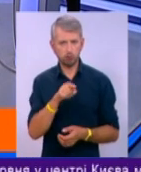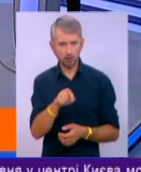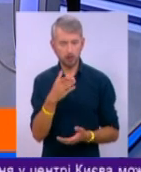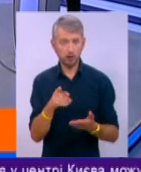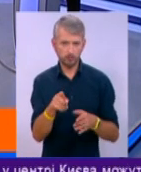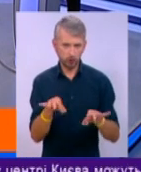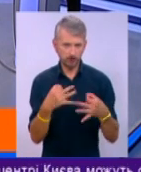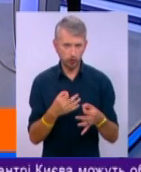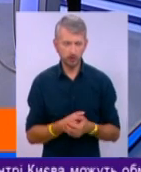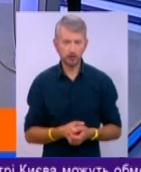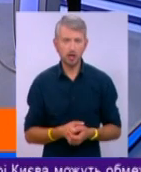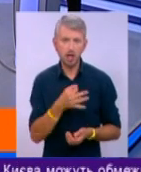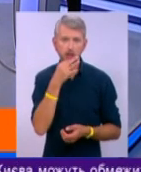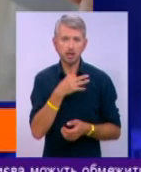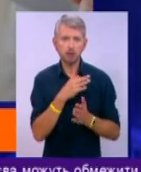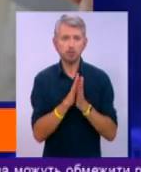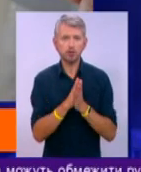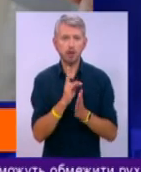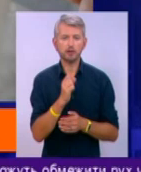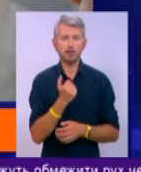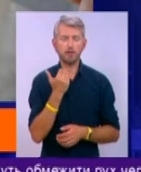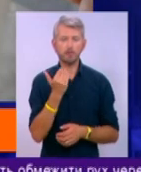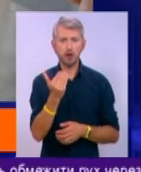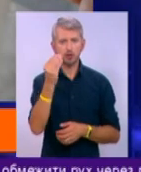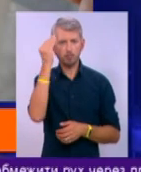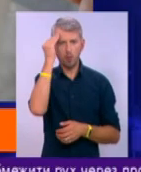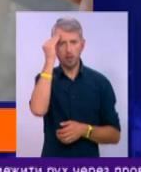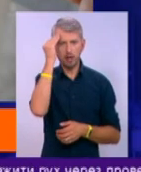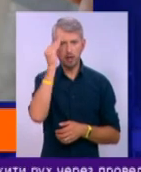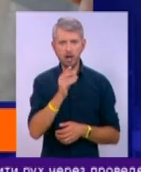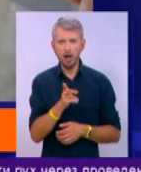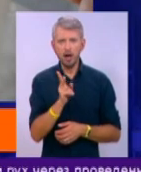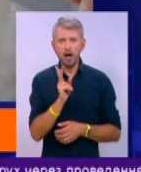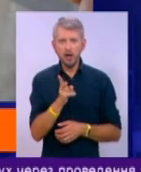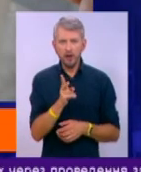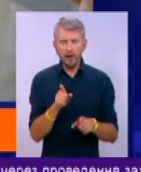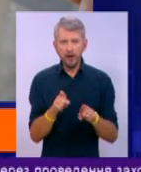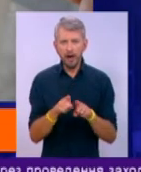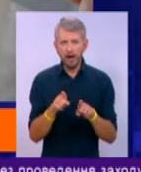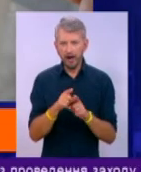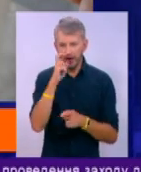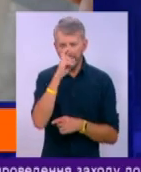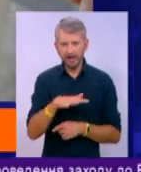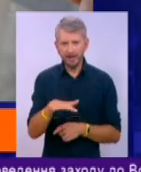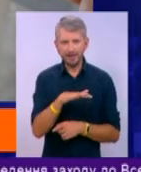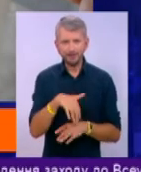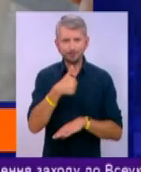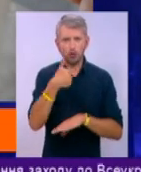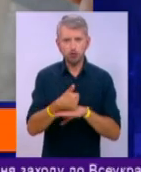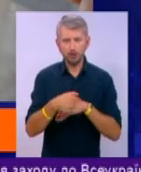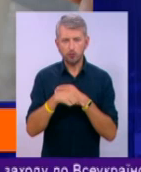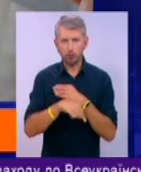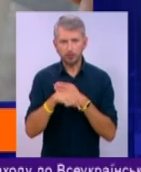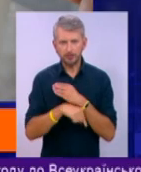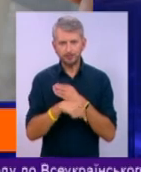ви дозволите. Будь ласка. Скажіть, будь ласка, на ваш погляд, хто все ж таки в країні очолив